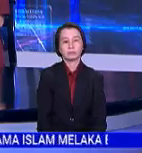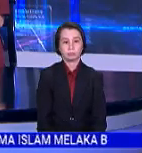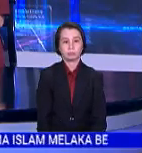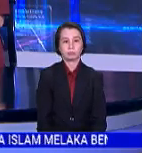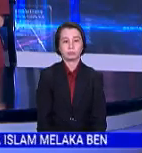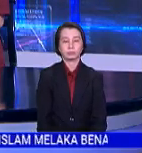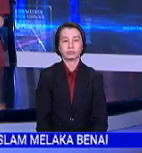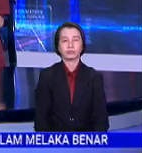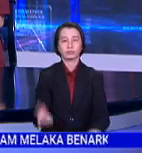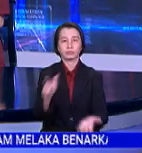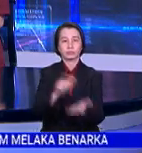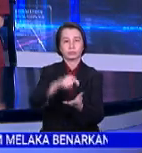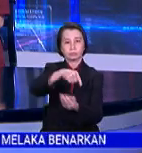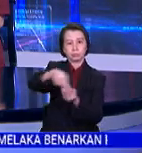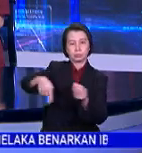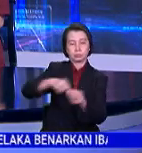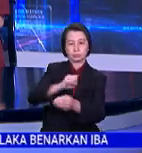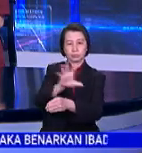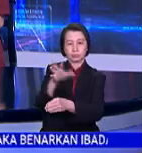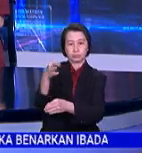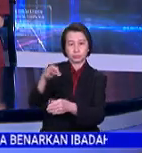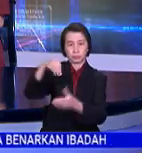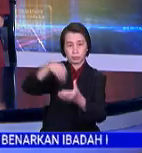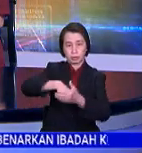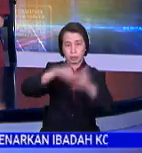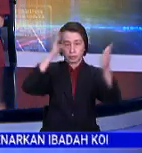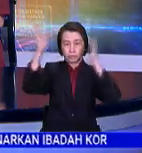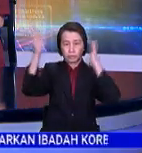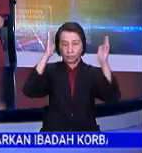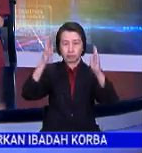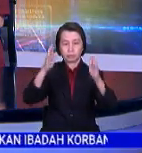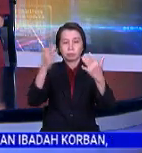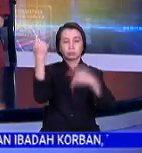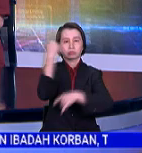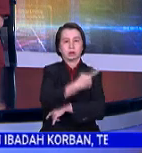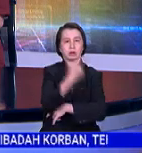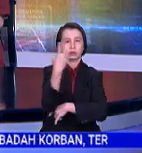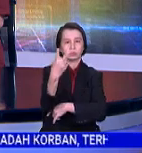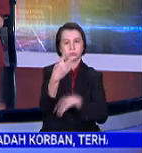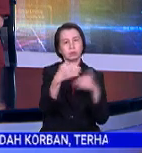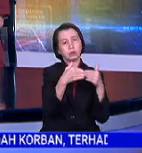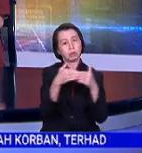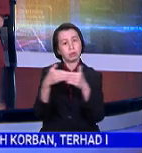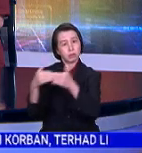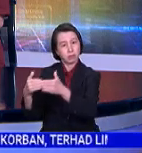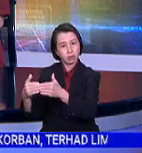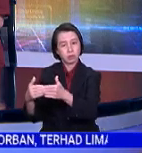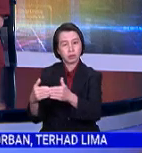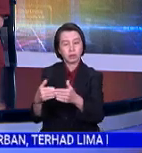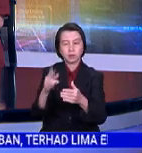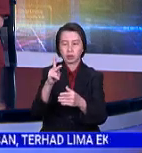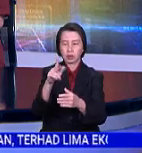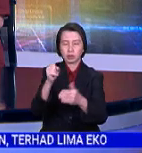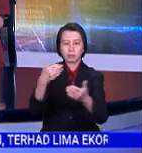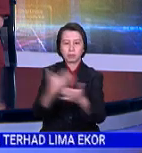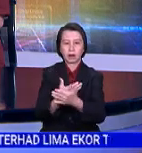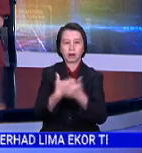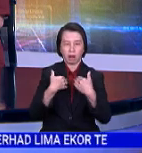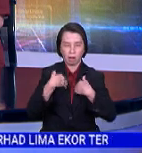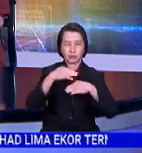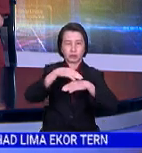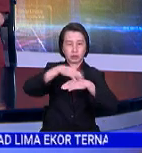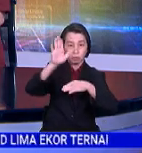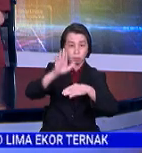Beralih ke laporan situasi COVID-19 dalam negara. Buat hari kedua berturut-turut, kes baharu berada pada paras